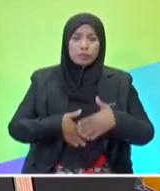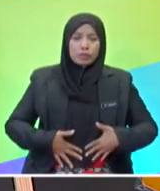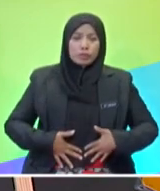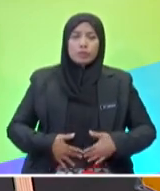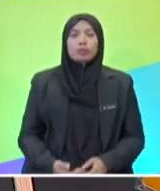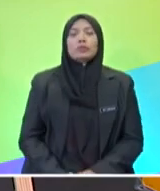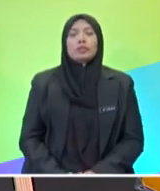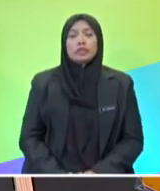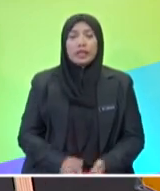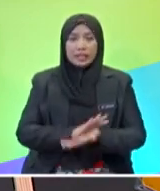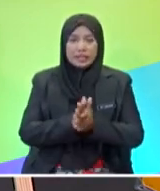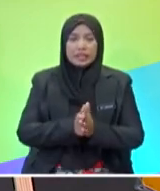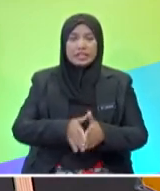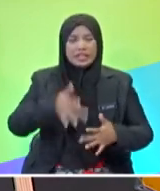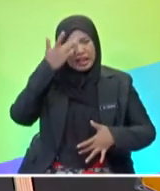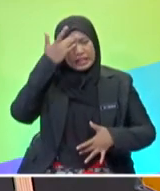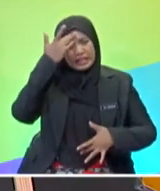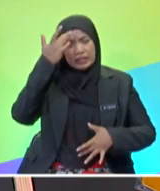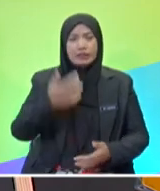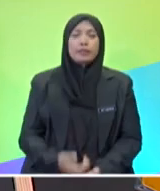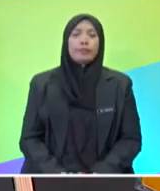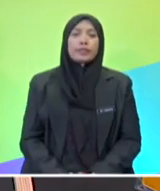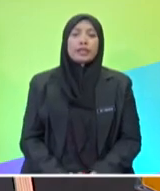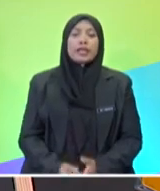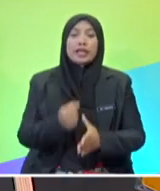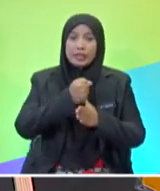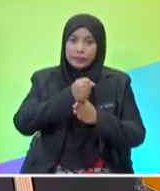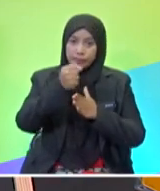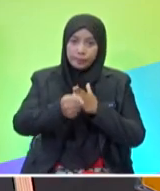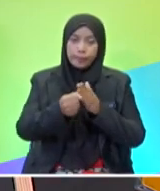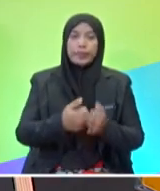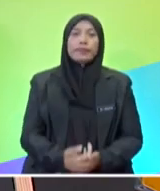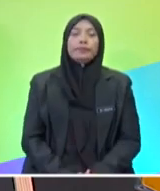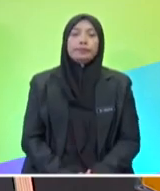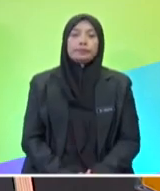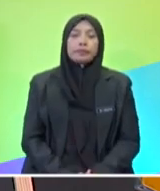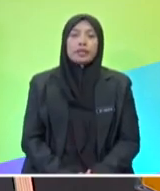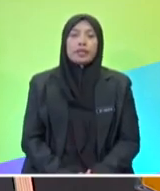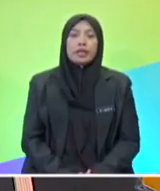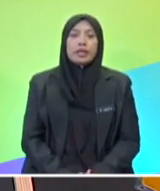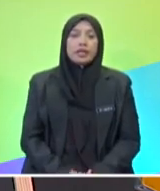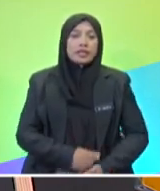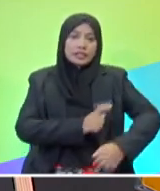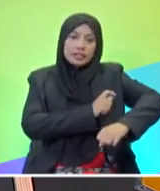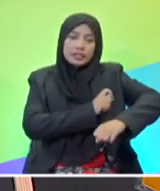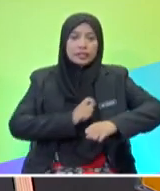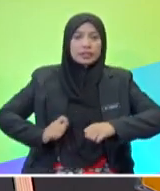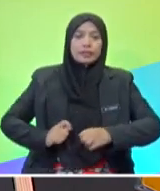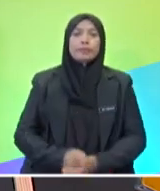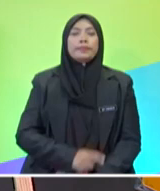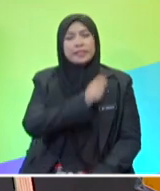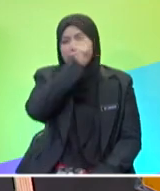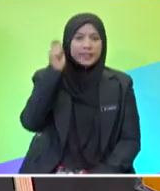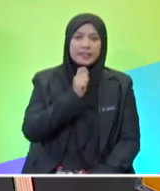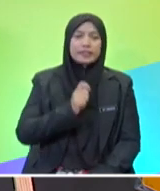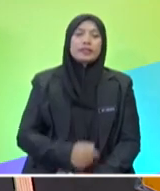sakit perut. Kan? Dan yang terakhir, tadi Ustazah buat apa Syafiqah? Ustazah sembuh minyak wangi. Ya,